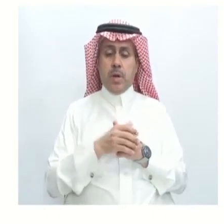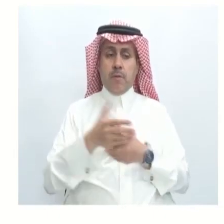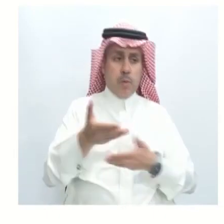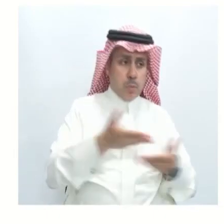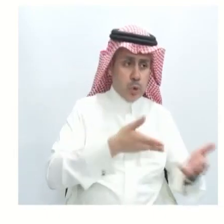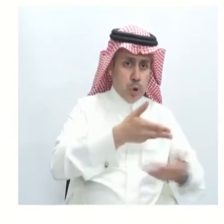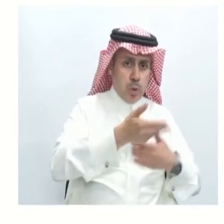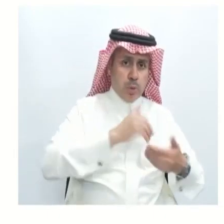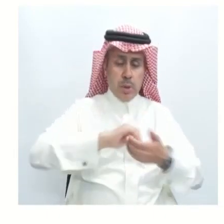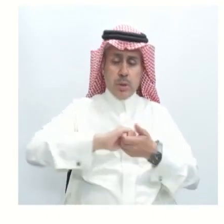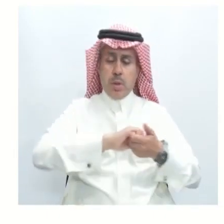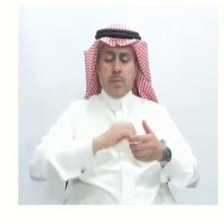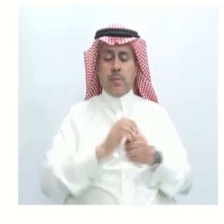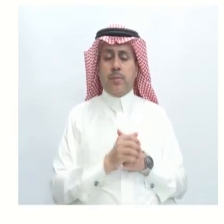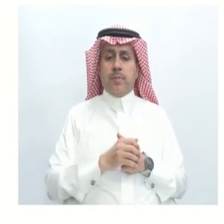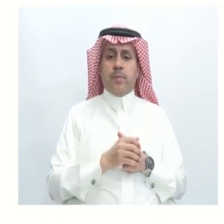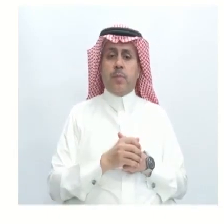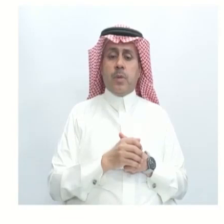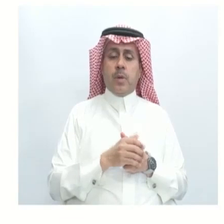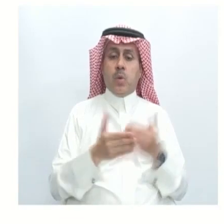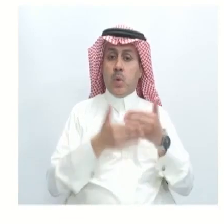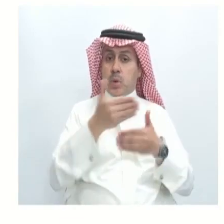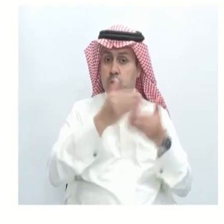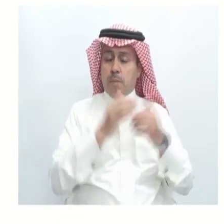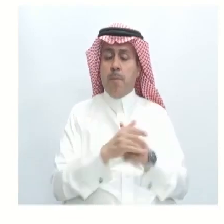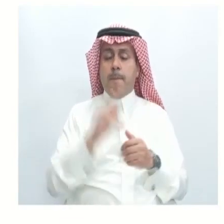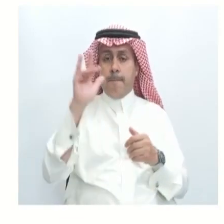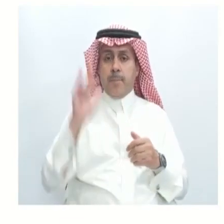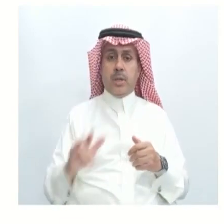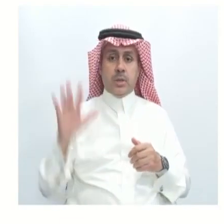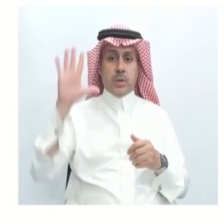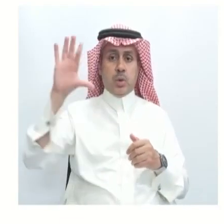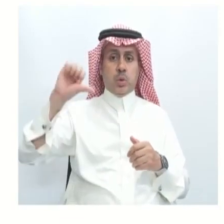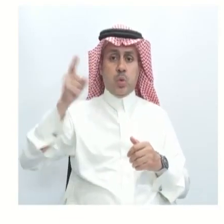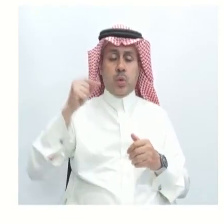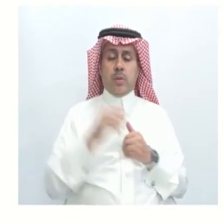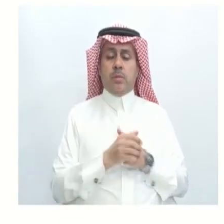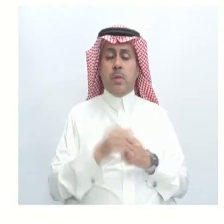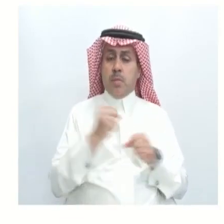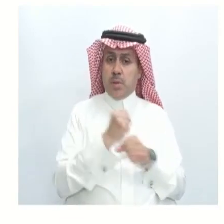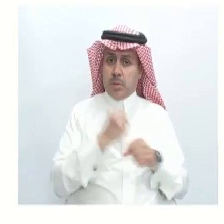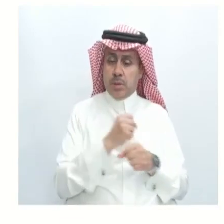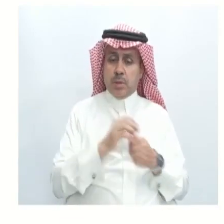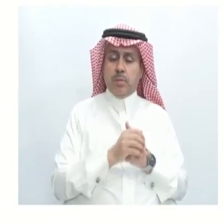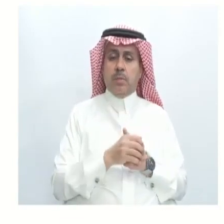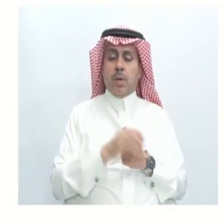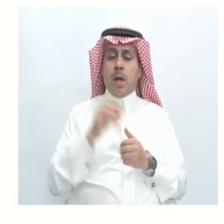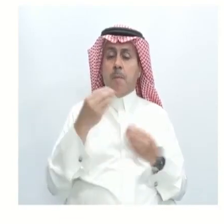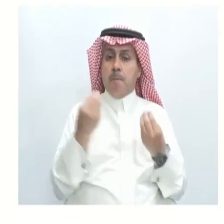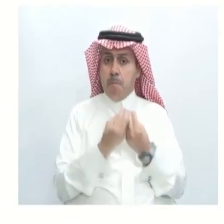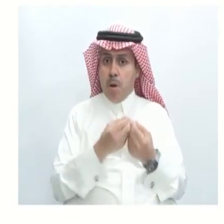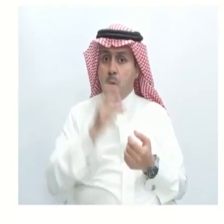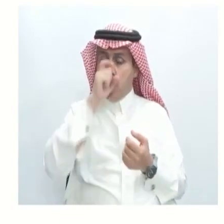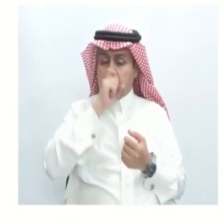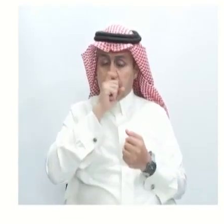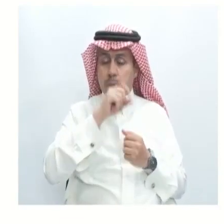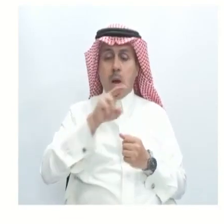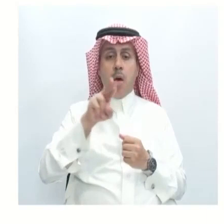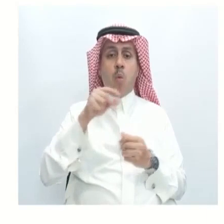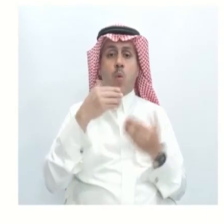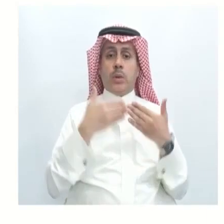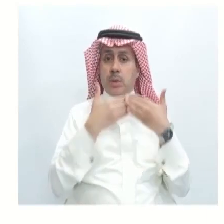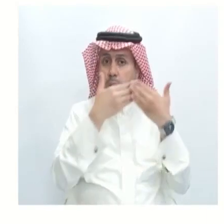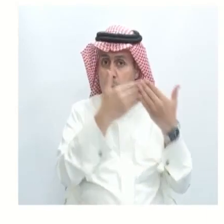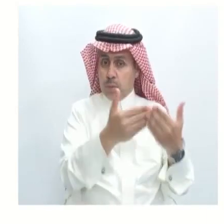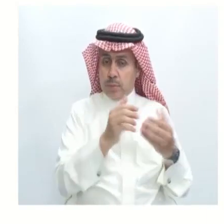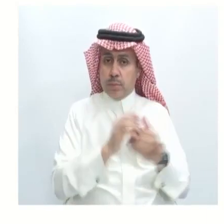مشاوره اصحابه على ان ينشا مجلس الشورى ويمارس المهام المنوطه به مع واجب الحفاظ على روابط الاخوه والتعاون